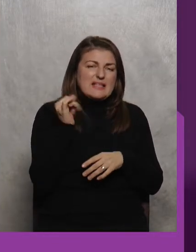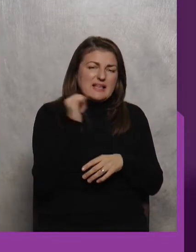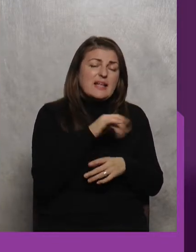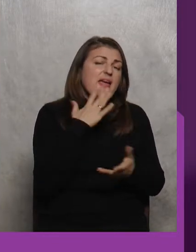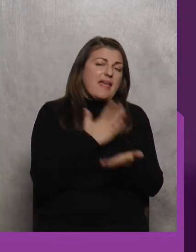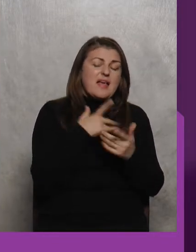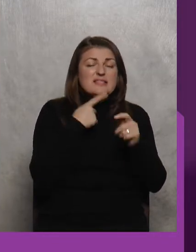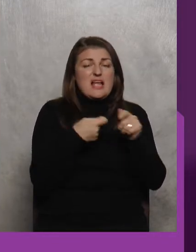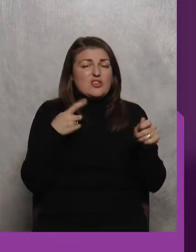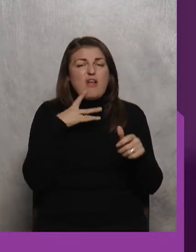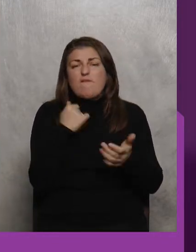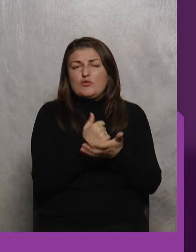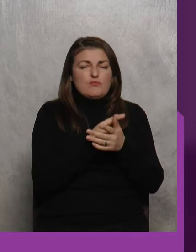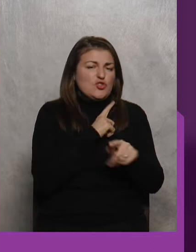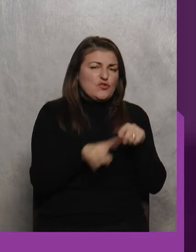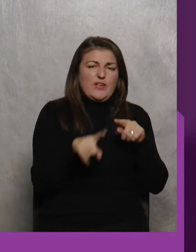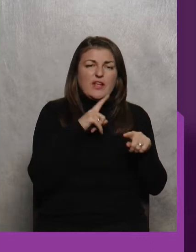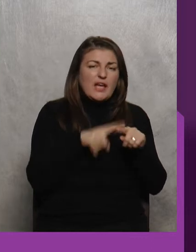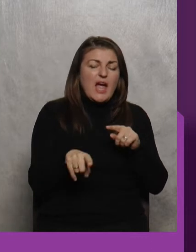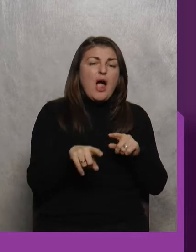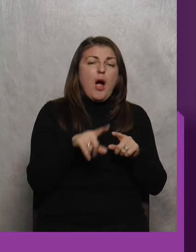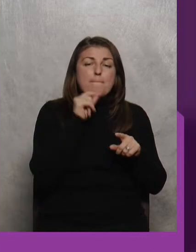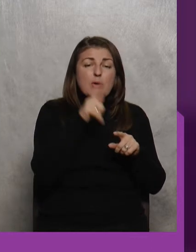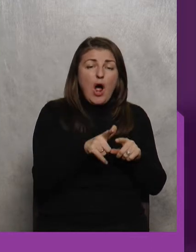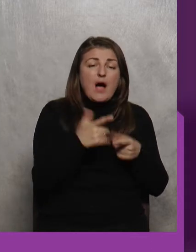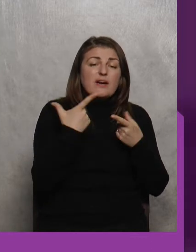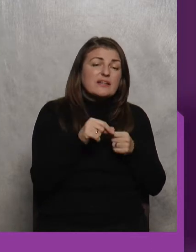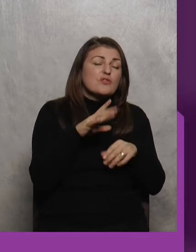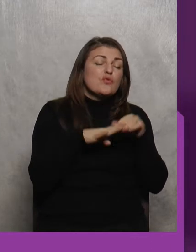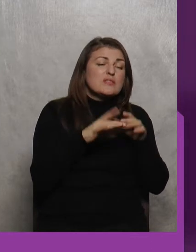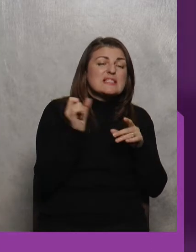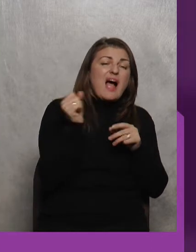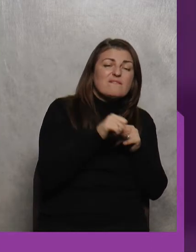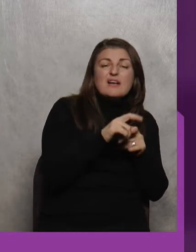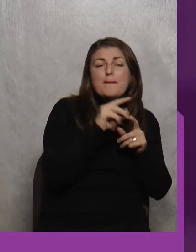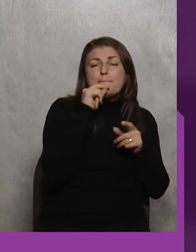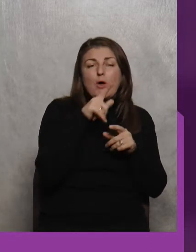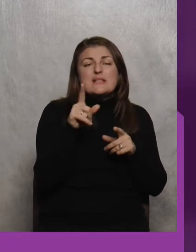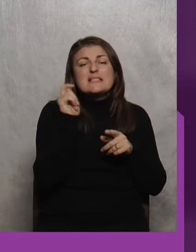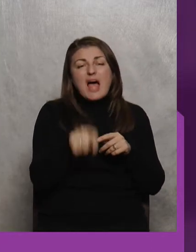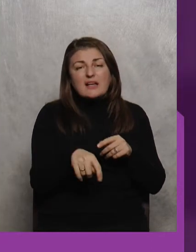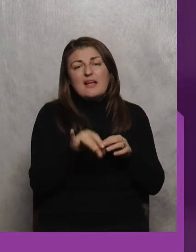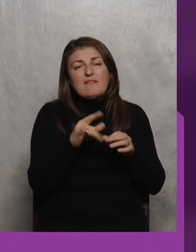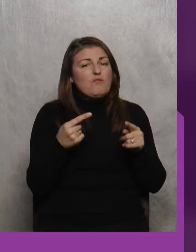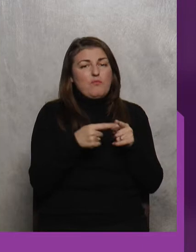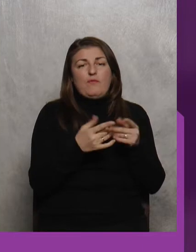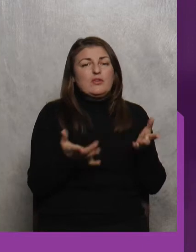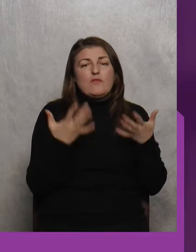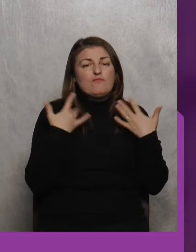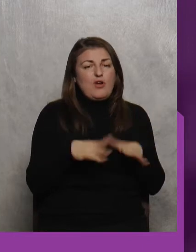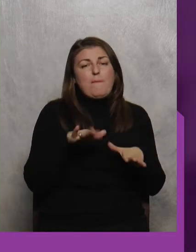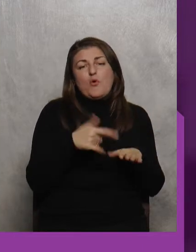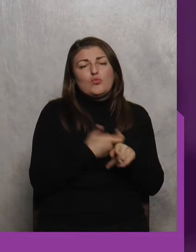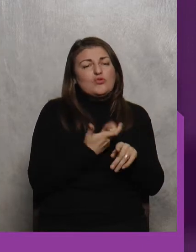є затяжні, але в основному швидкі. Прогавив десь виставлення захвату, прогавив старт, і відповідно вже